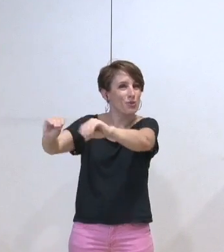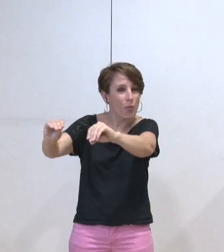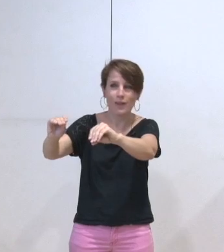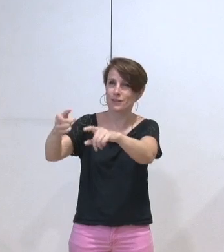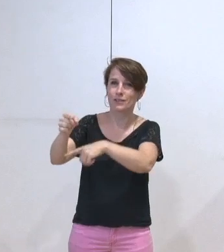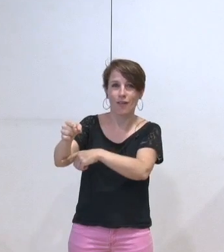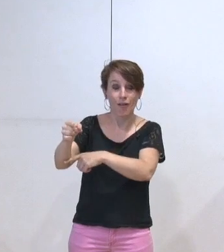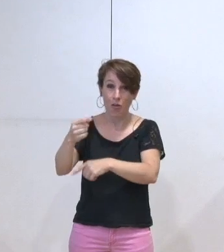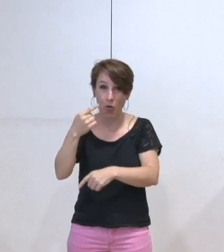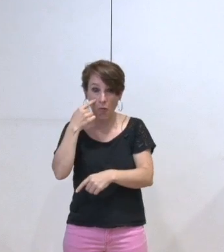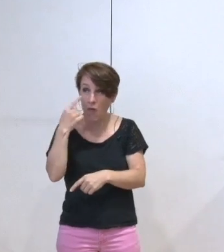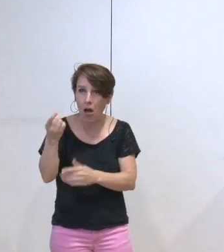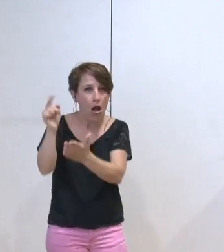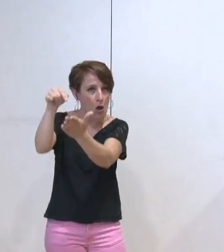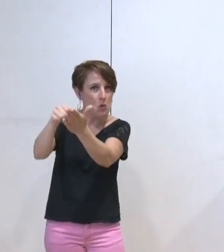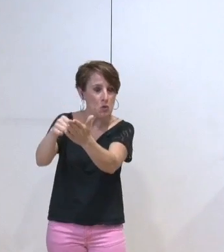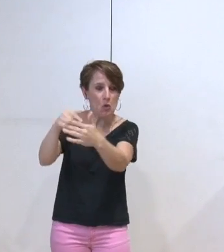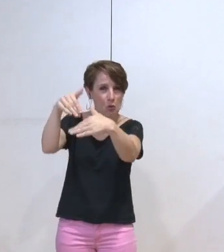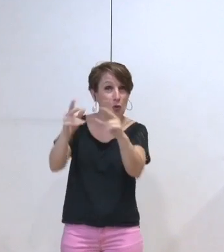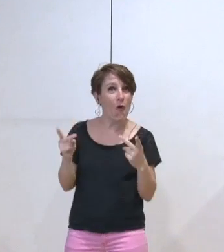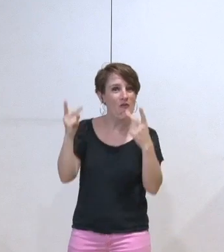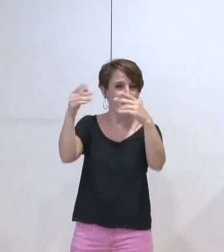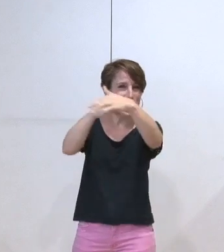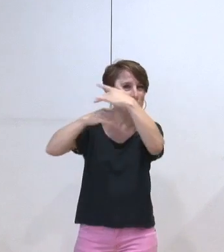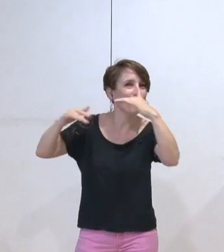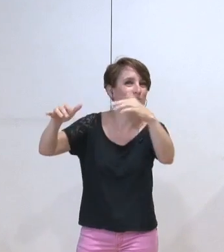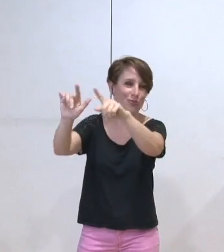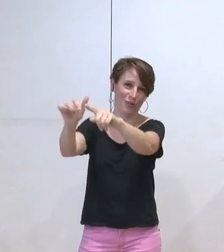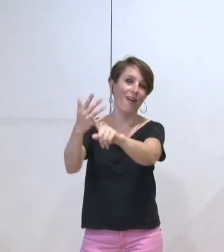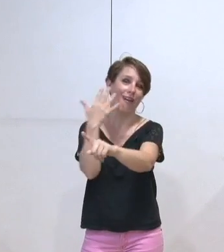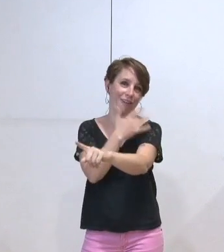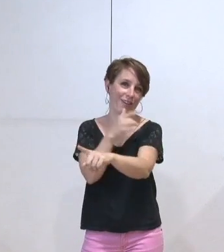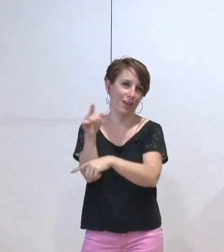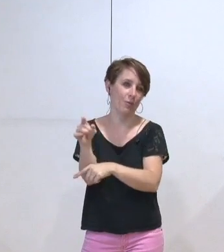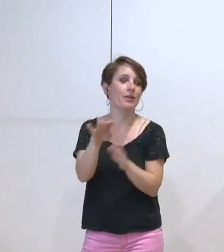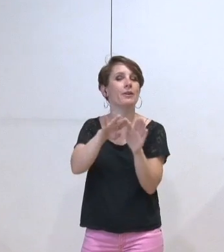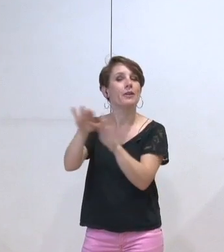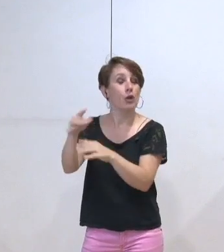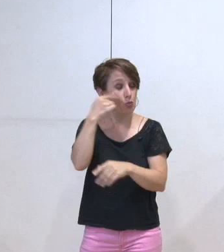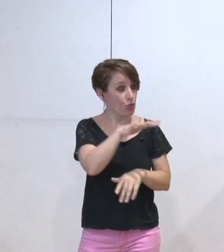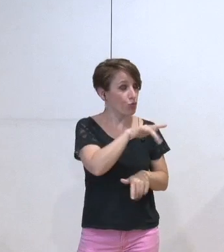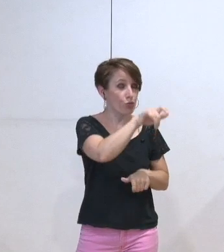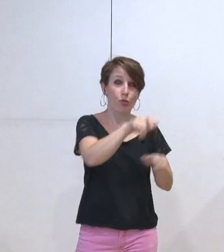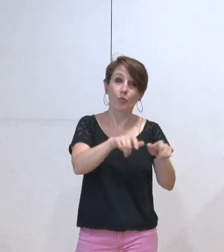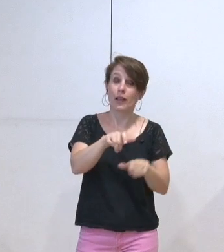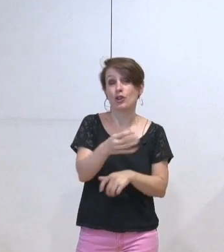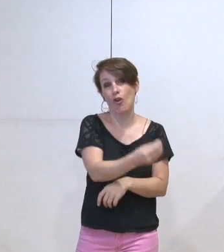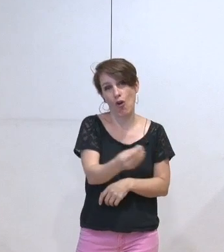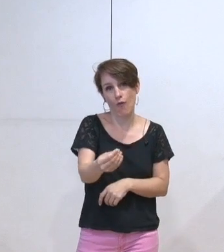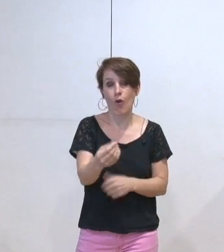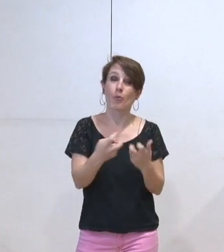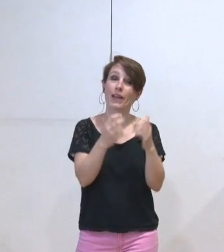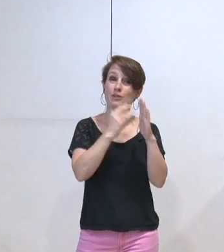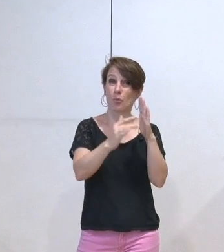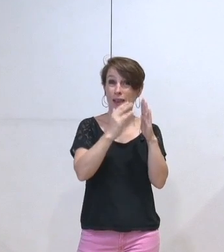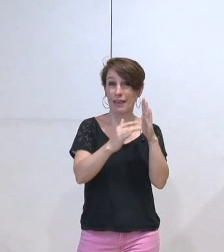vitalité et de l'intérêt de ce lieu deuxièmement il y a pour la petite enfance l'installation de climatiseurs dans les crèches